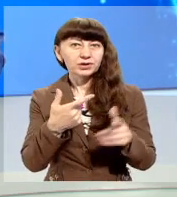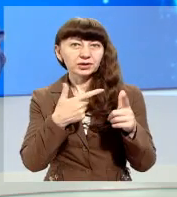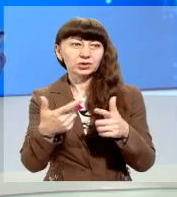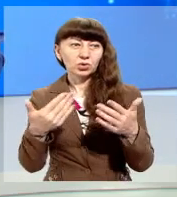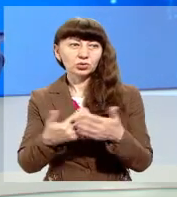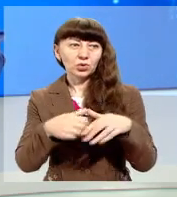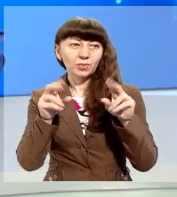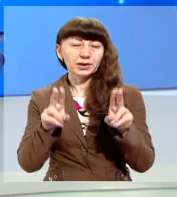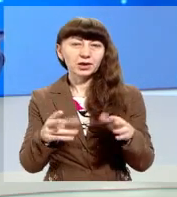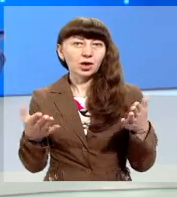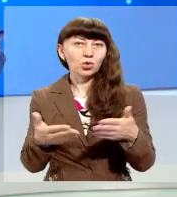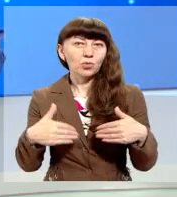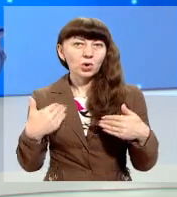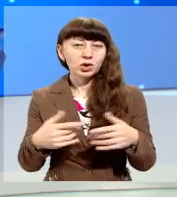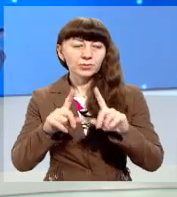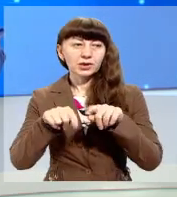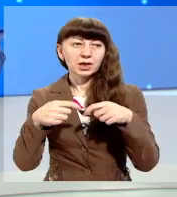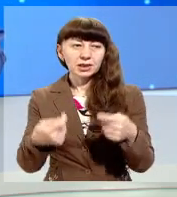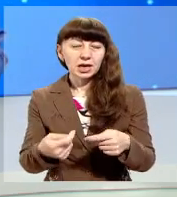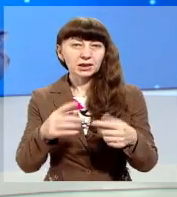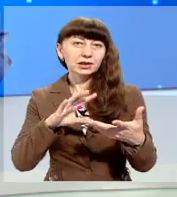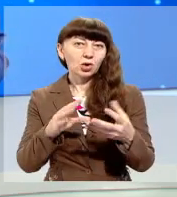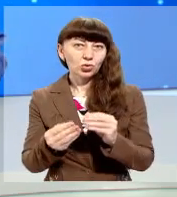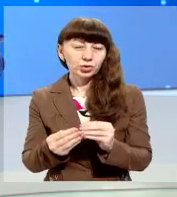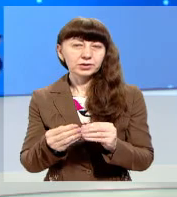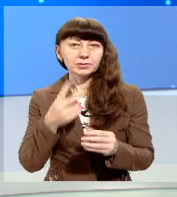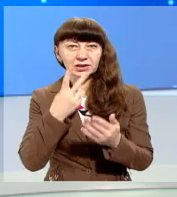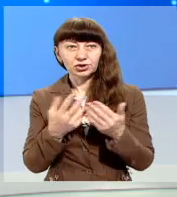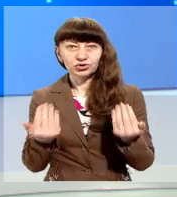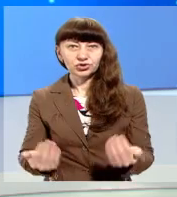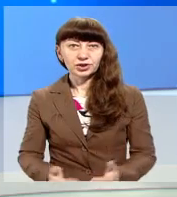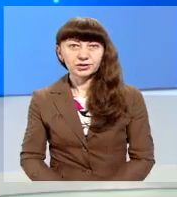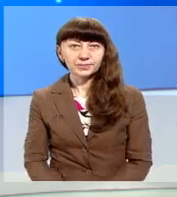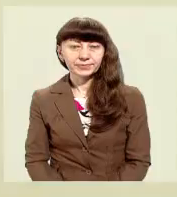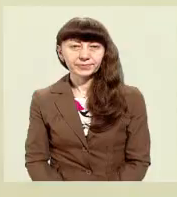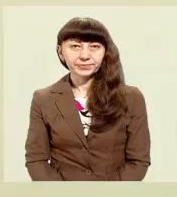специалисты. О том, какую пользу принесет нововведение, в материале Маргариты Ивановой.